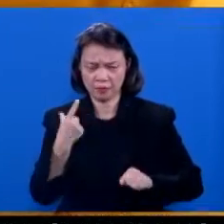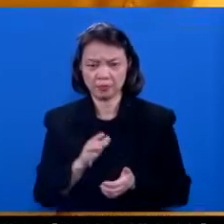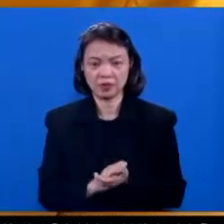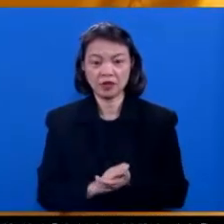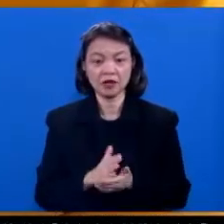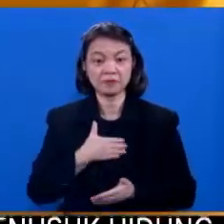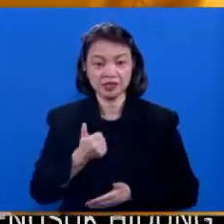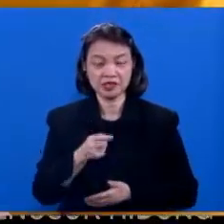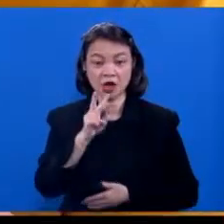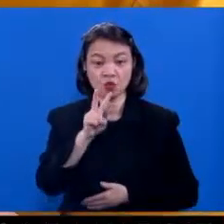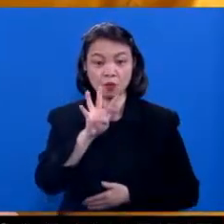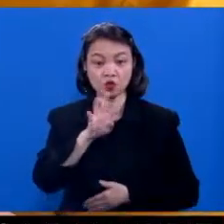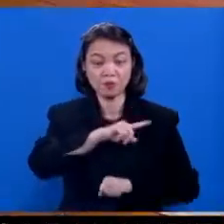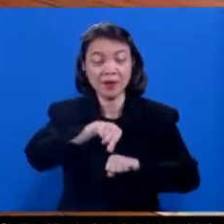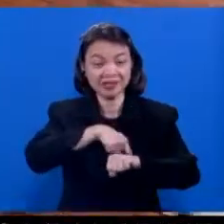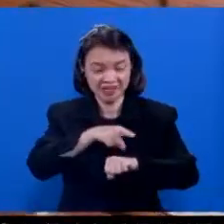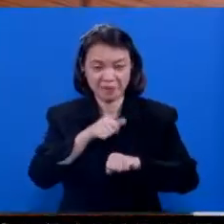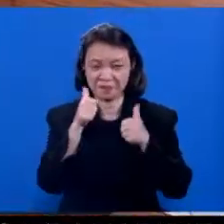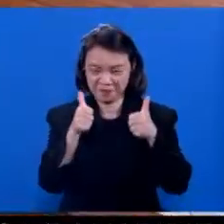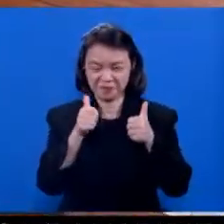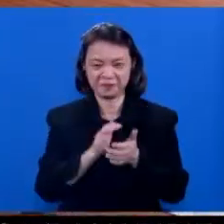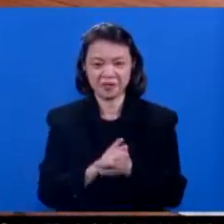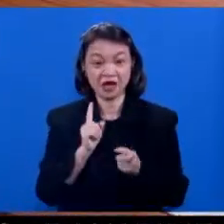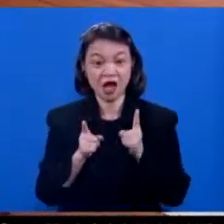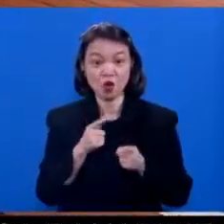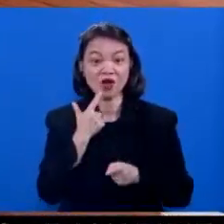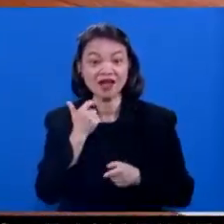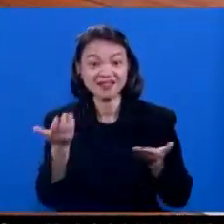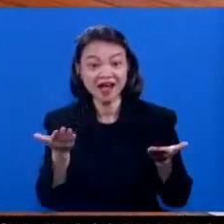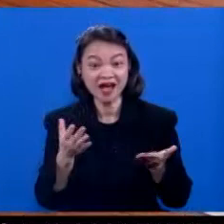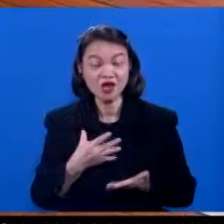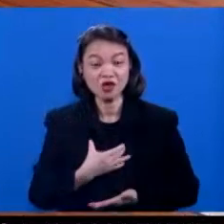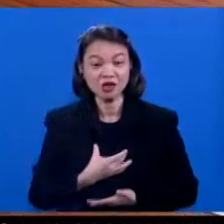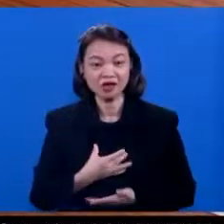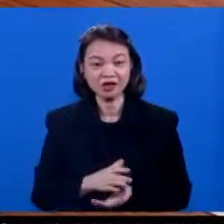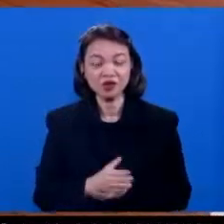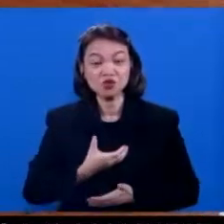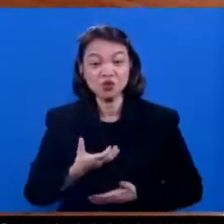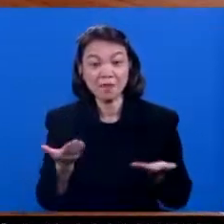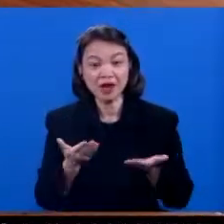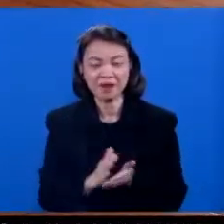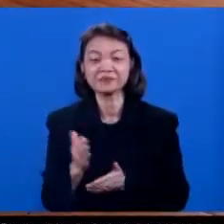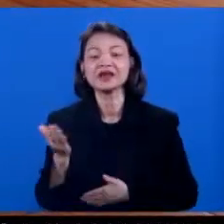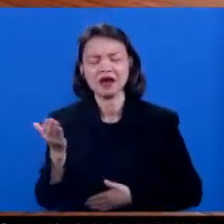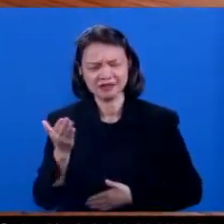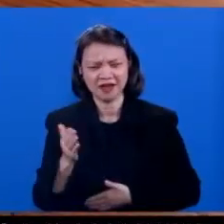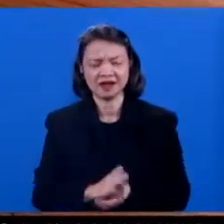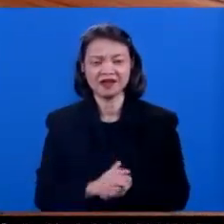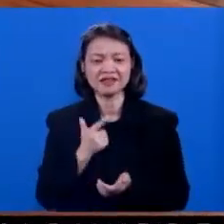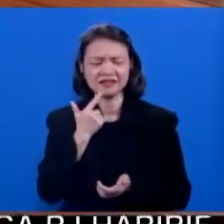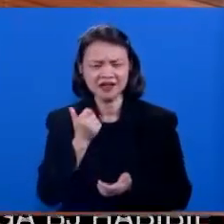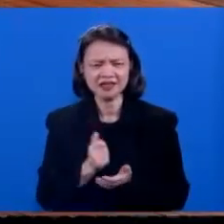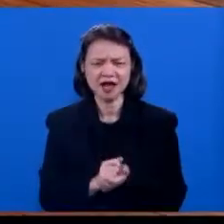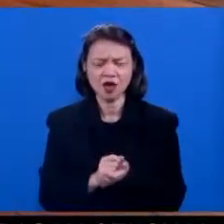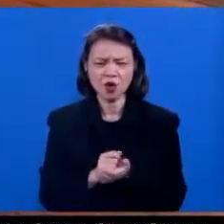hingga 24 jam. Kalau rasanya Ibu suka yang mana? Saya senang yang biasa, karena terasa gurihnya. Kalau yang